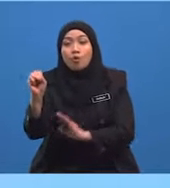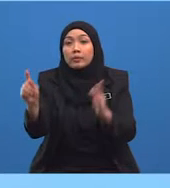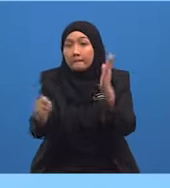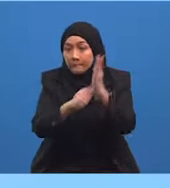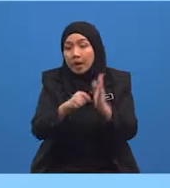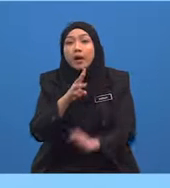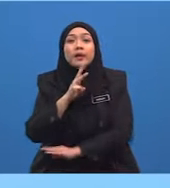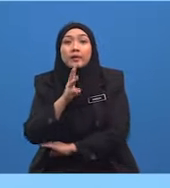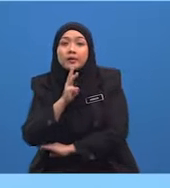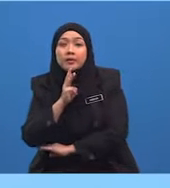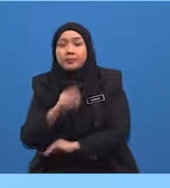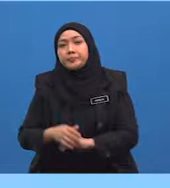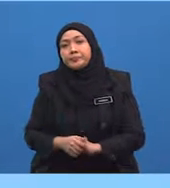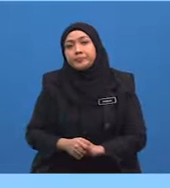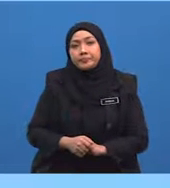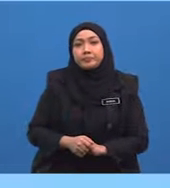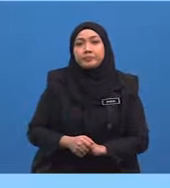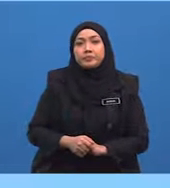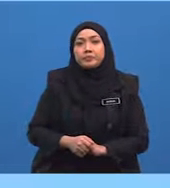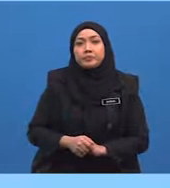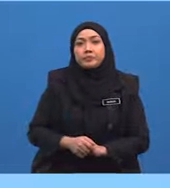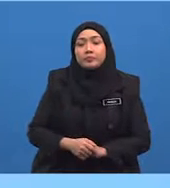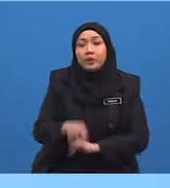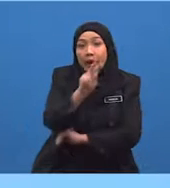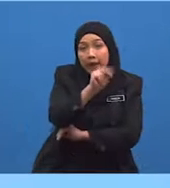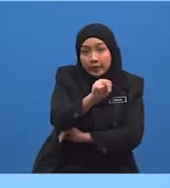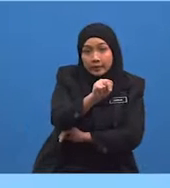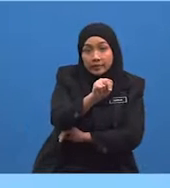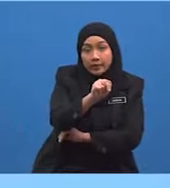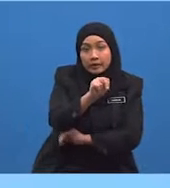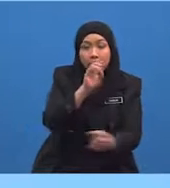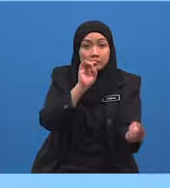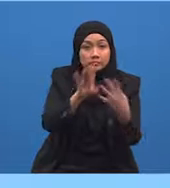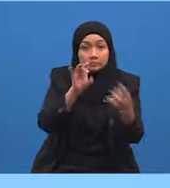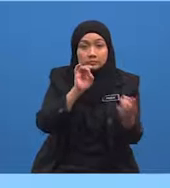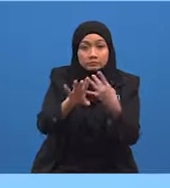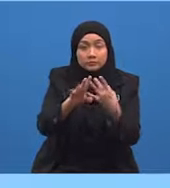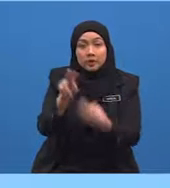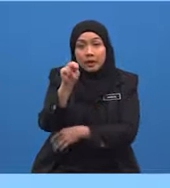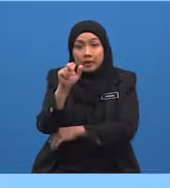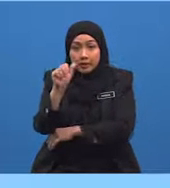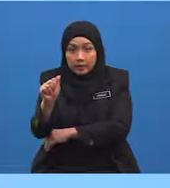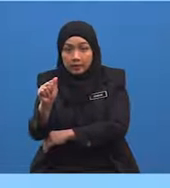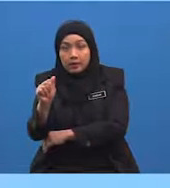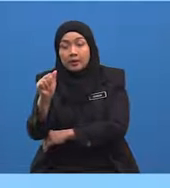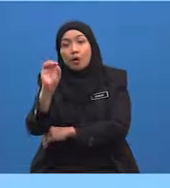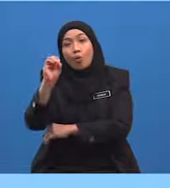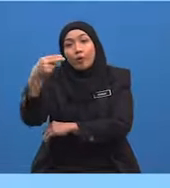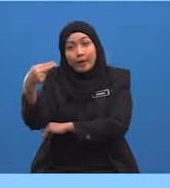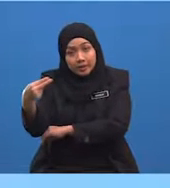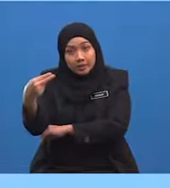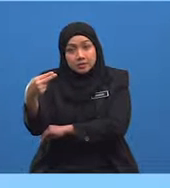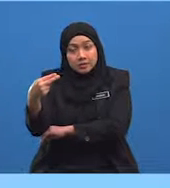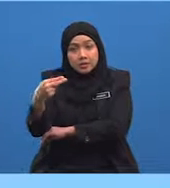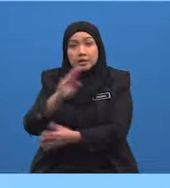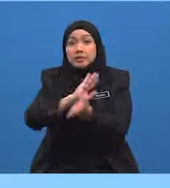ialah asid nitrik bertindak balas dengan natrium hidroksida akan menghasilkan natrium nitrat